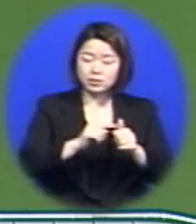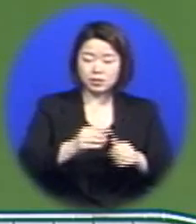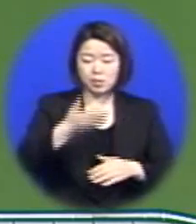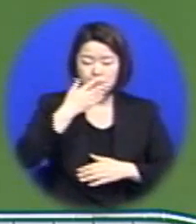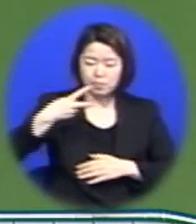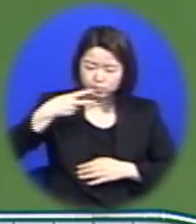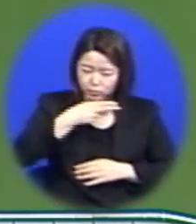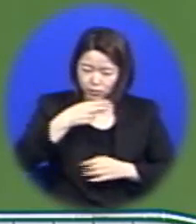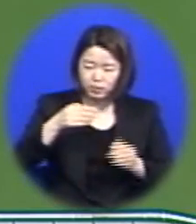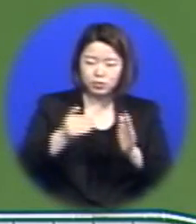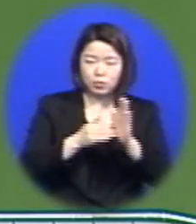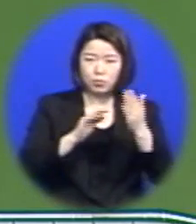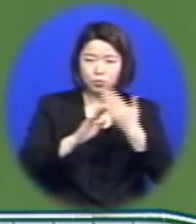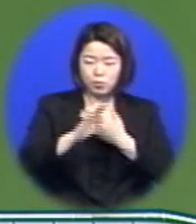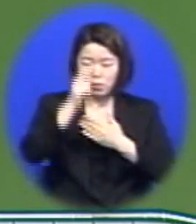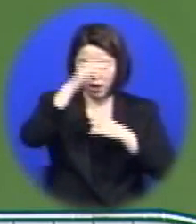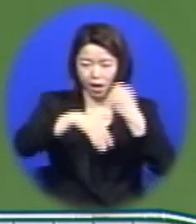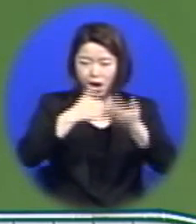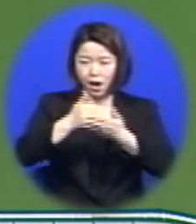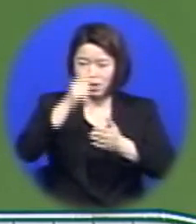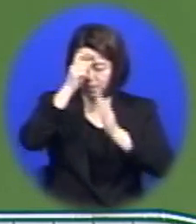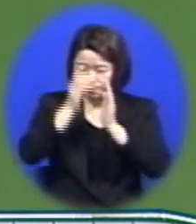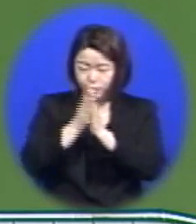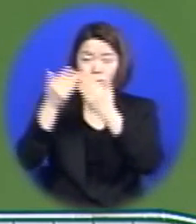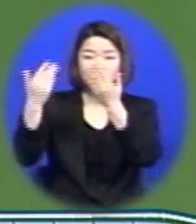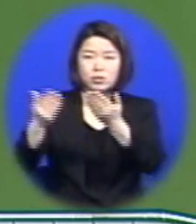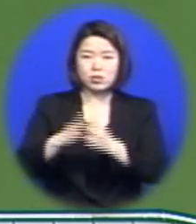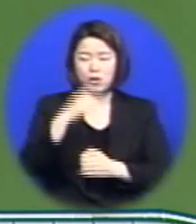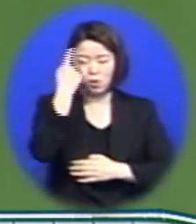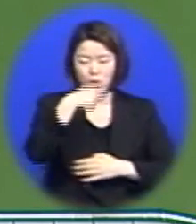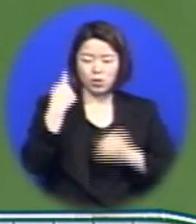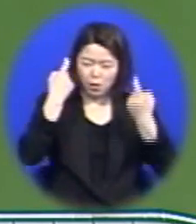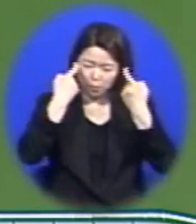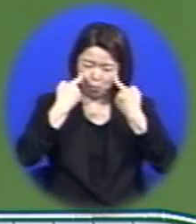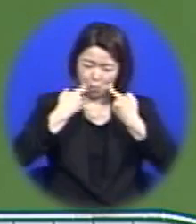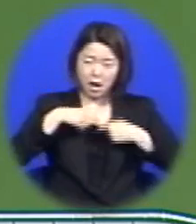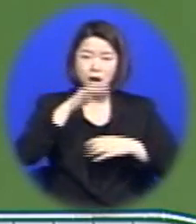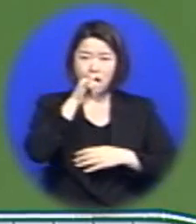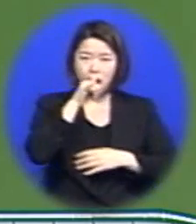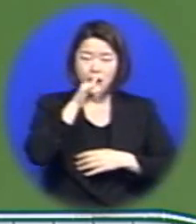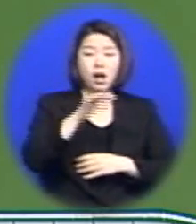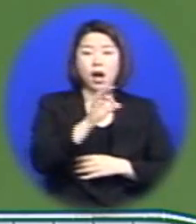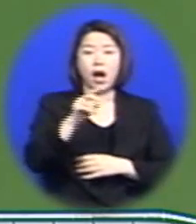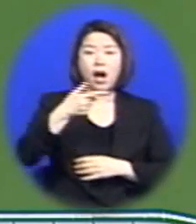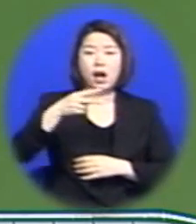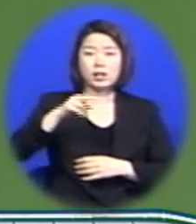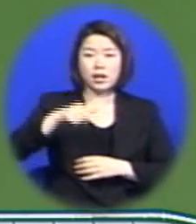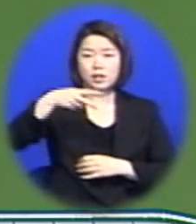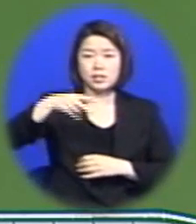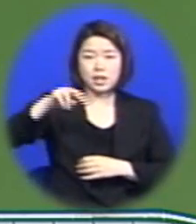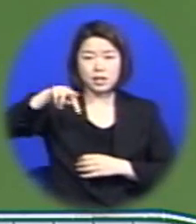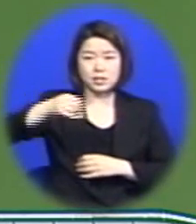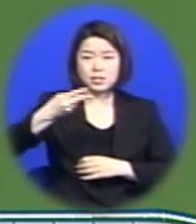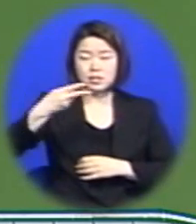하나님께 기도했어요 얼굴이 수척해 아닥사스다 왕이 술을 마시다가이 느헤미야를